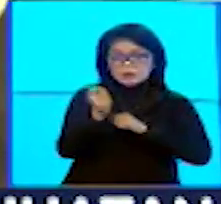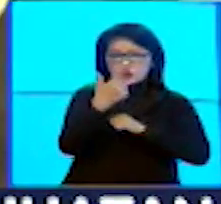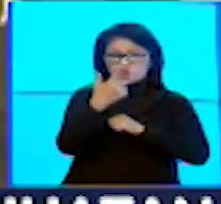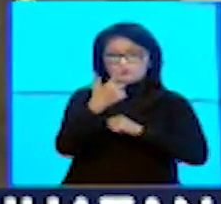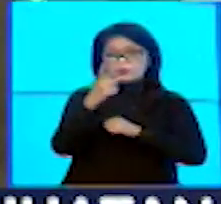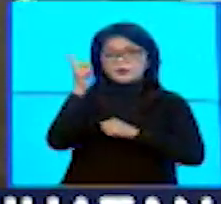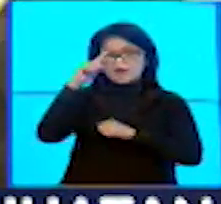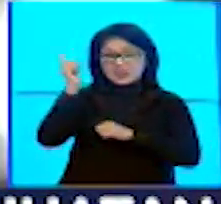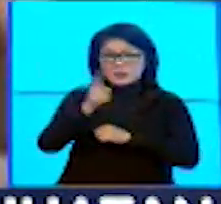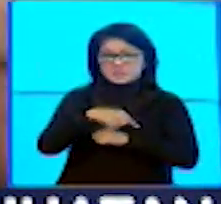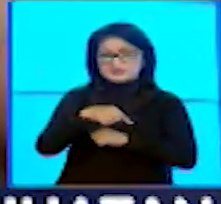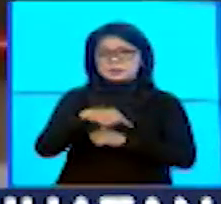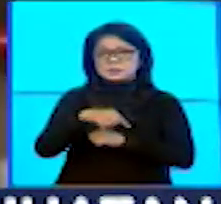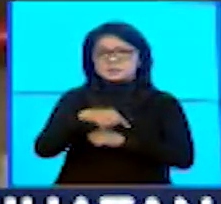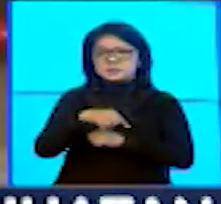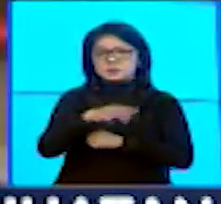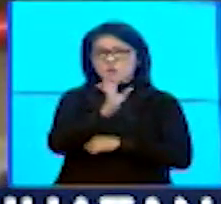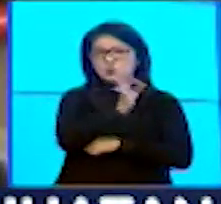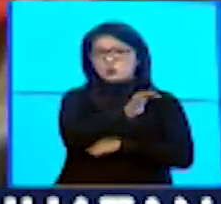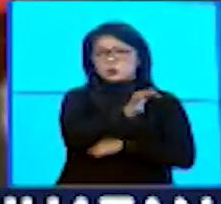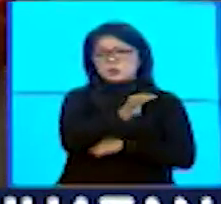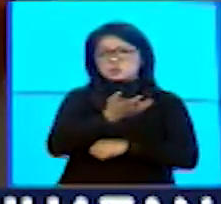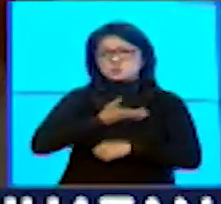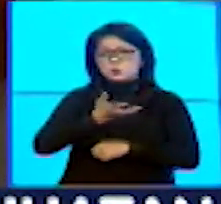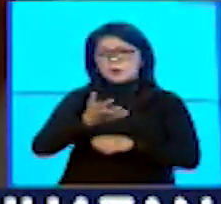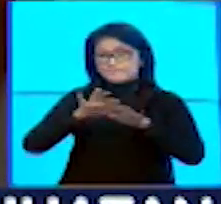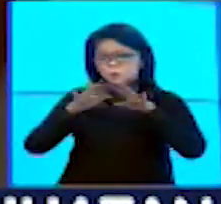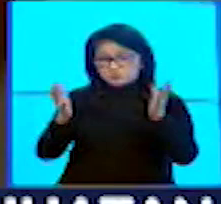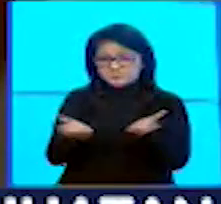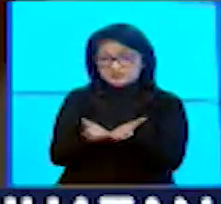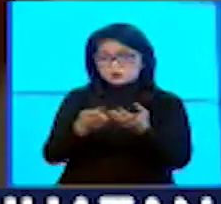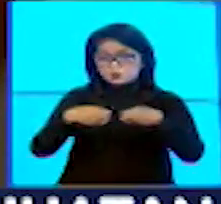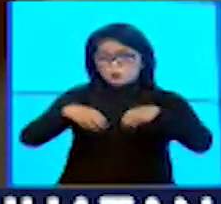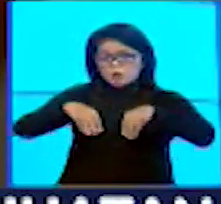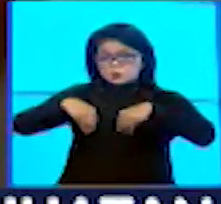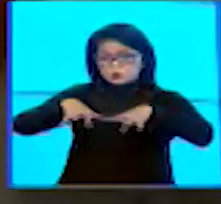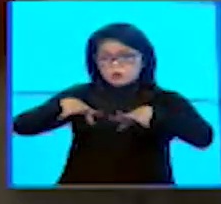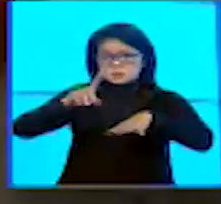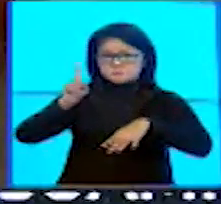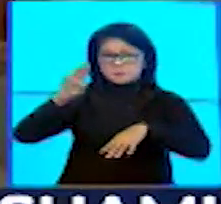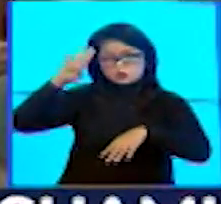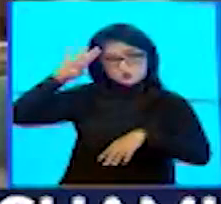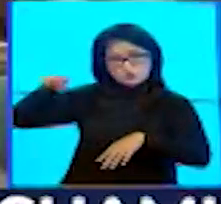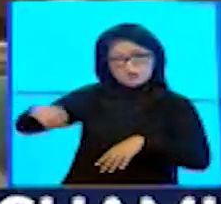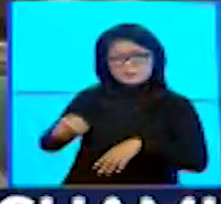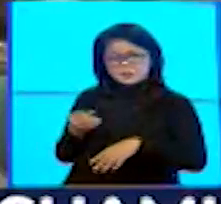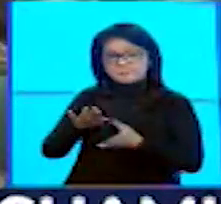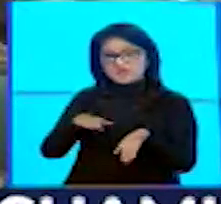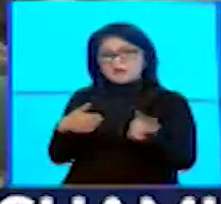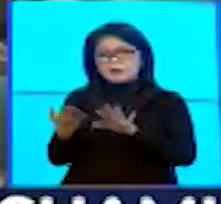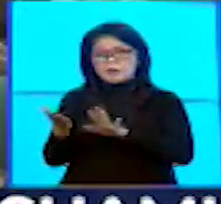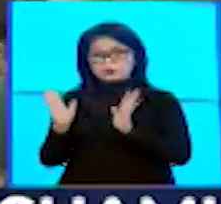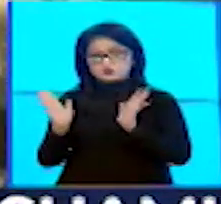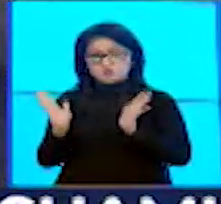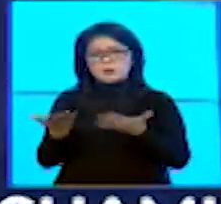Dayuh Luhur, Warudoyong, Kota Sukabumi ini tetap berjualan untuk bertahan hidup setelah kepergian suaminya 3 tahun lalu.